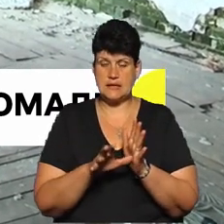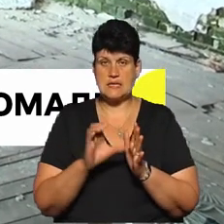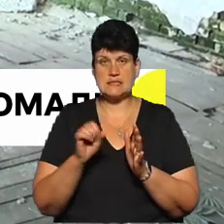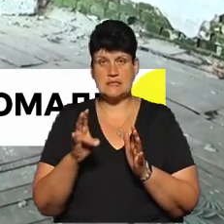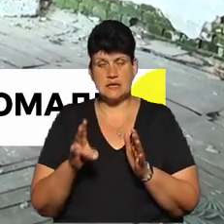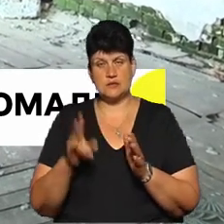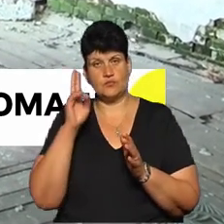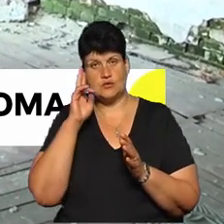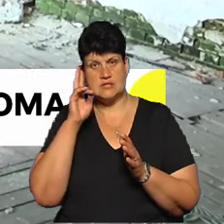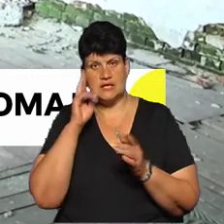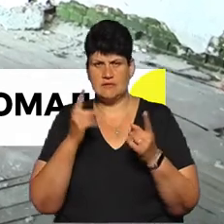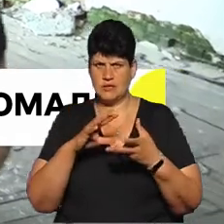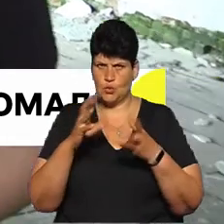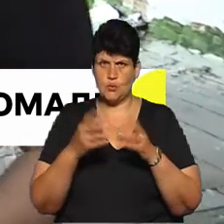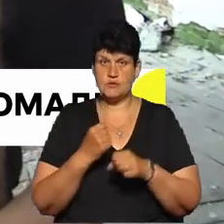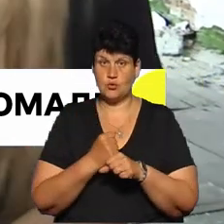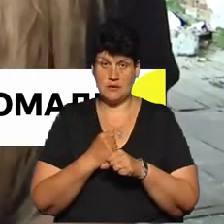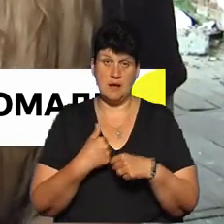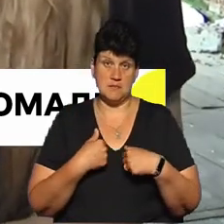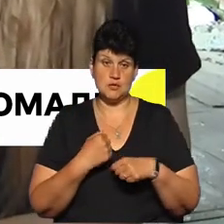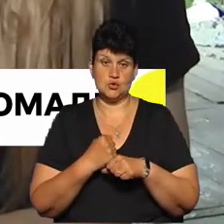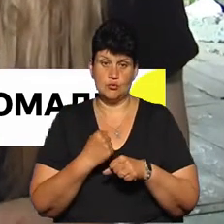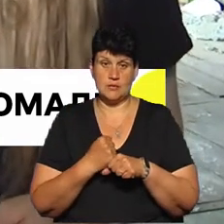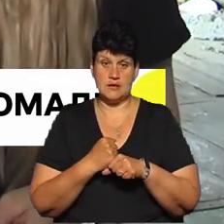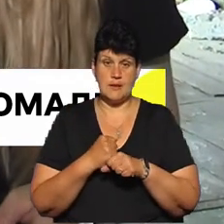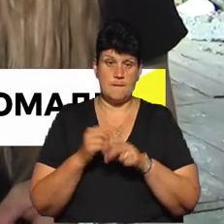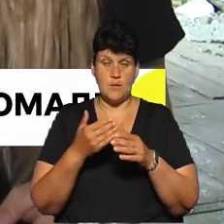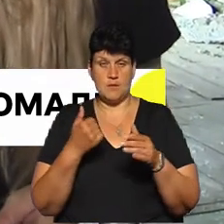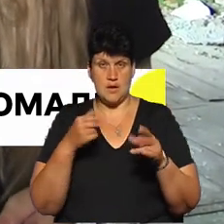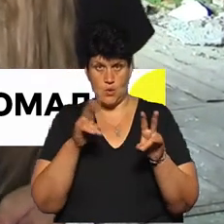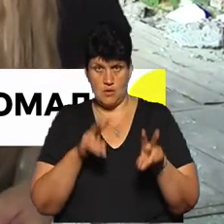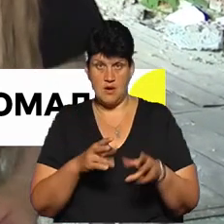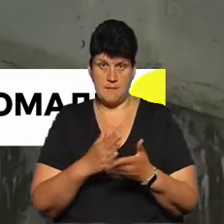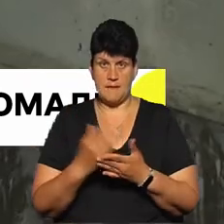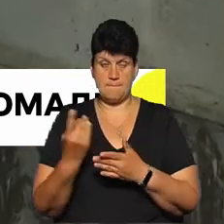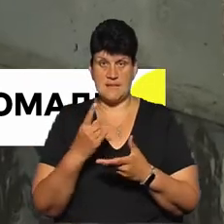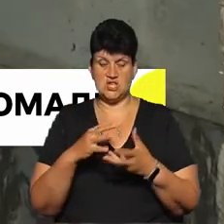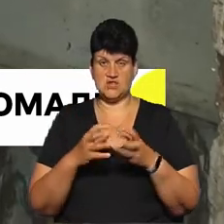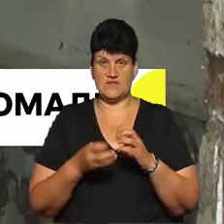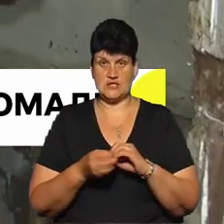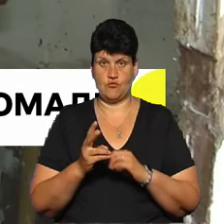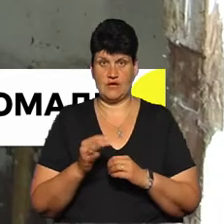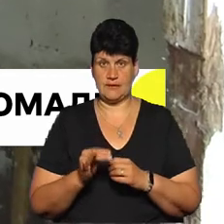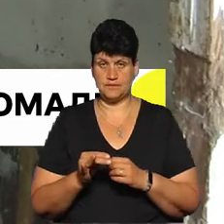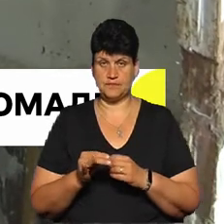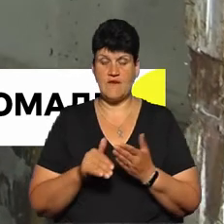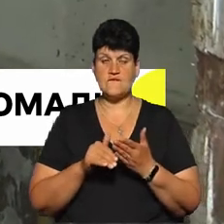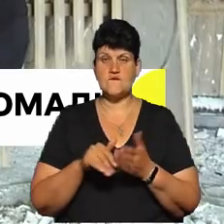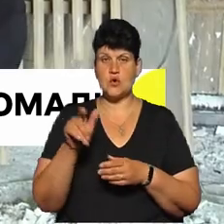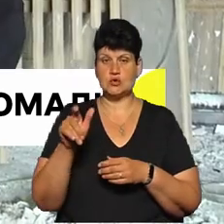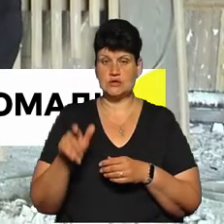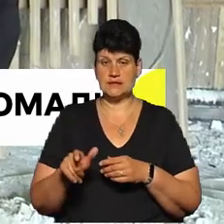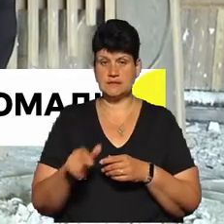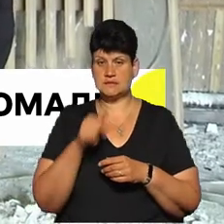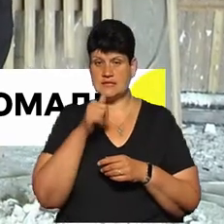великі обсяги роботи. Але ми зробили попередній огляд і маємо перші висновки. Волонтер Майкл Бем вимірює